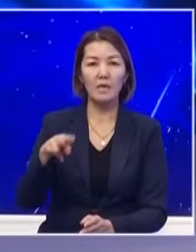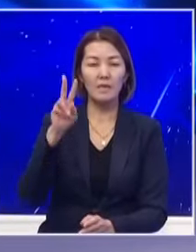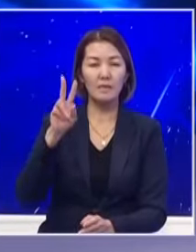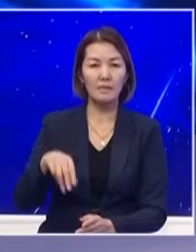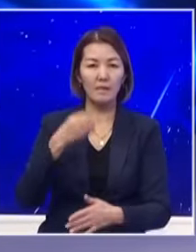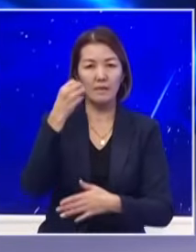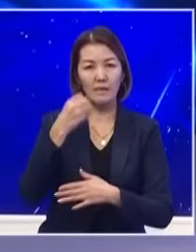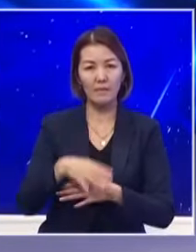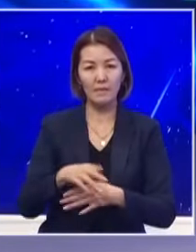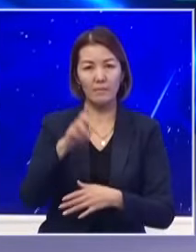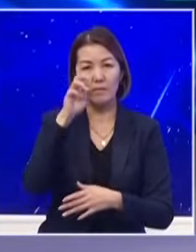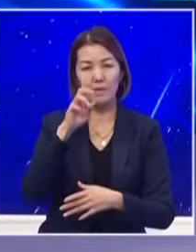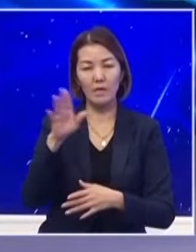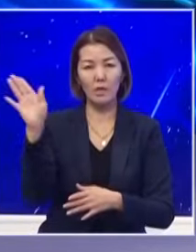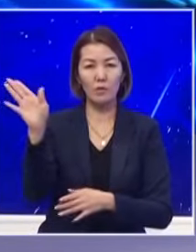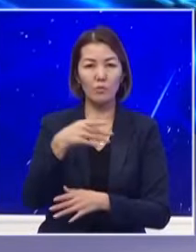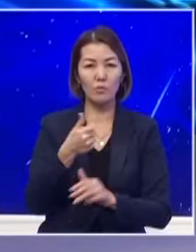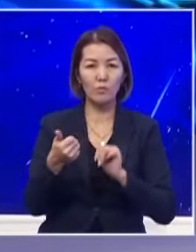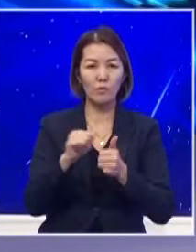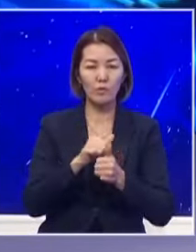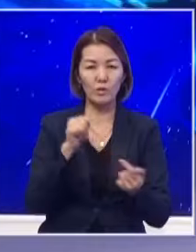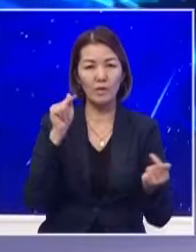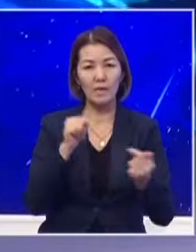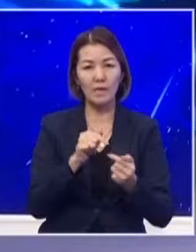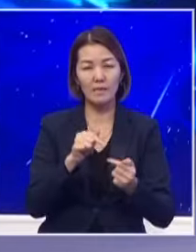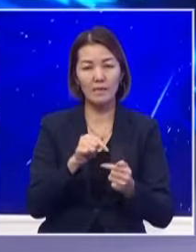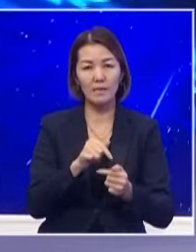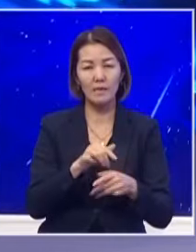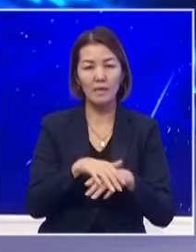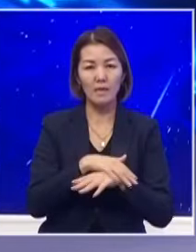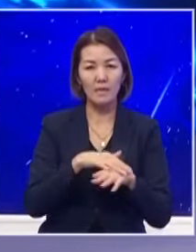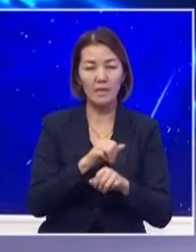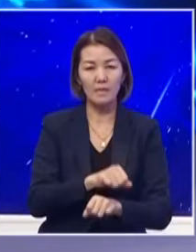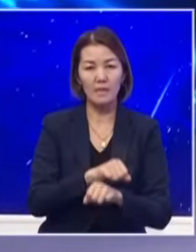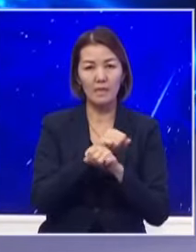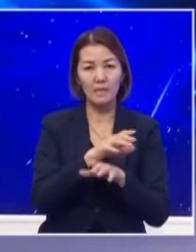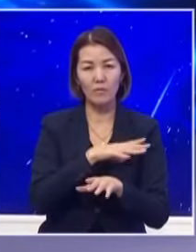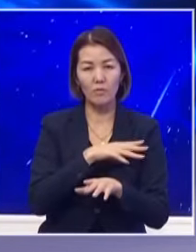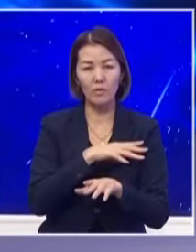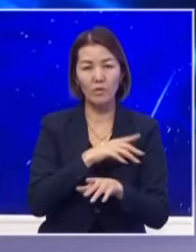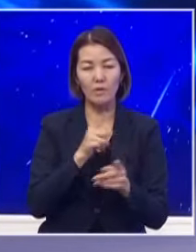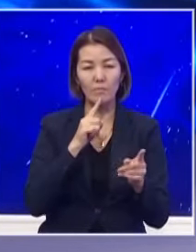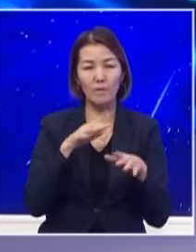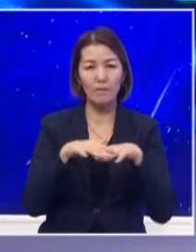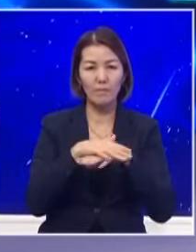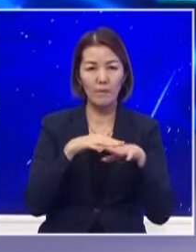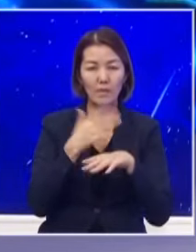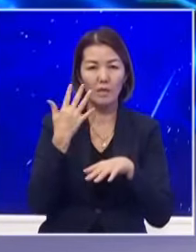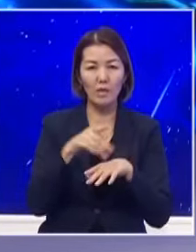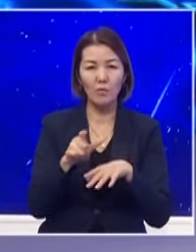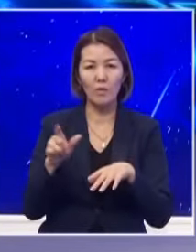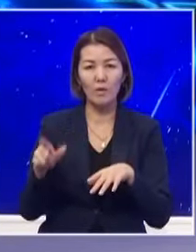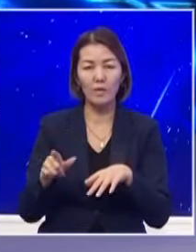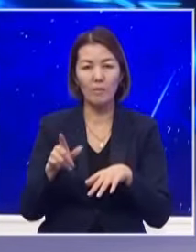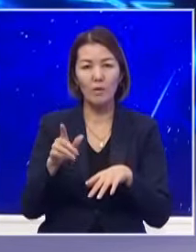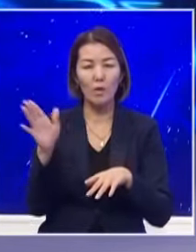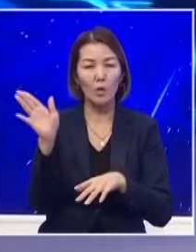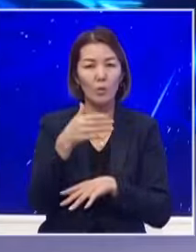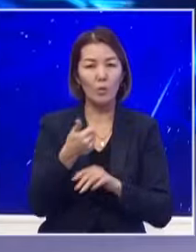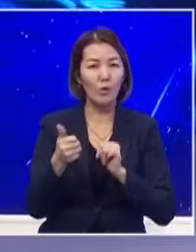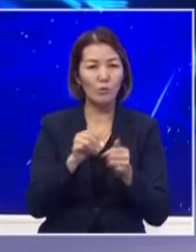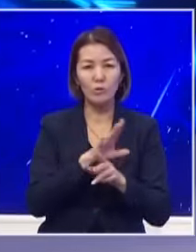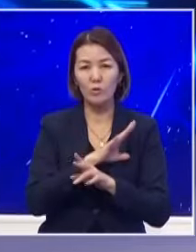Қырғызстан астанасында мемлекеттік туды өзгертуге қарсы наразылық акциясы өтті. Бейбіт митингке жиналған 50-ден астам адам туды ауыстырмауды талап